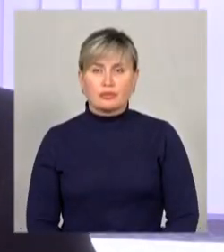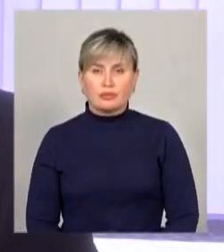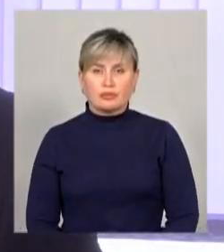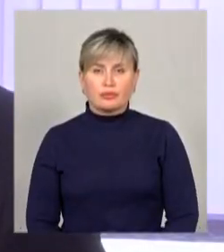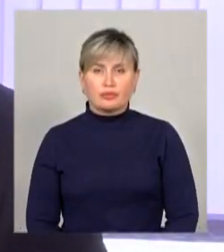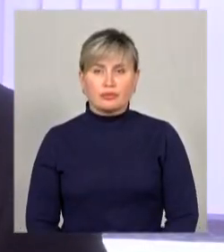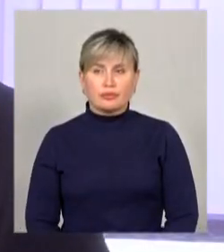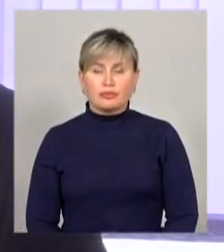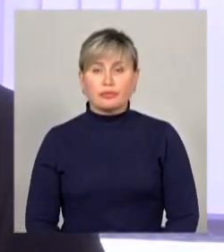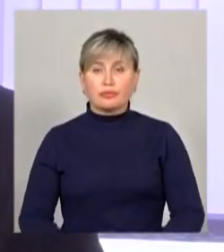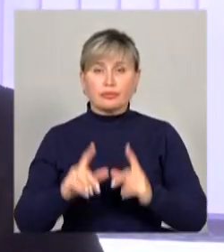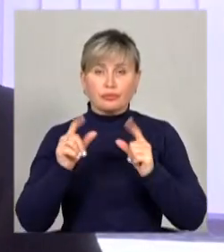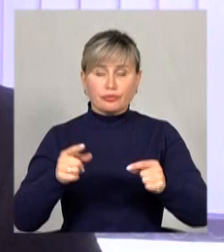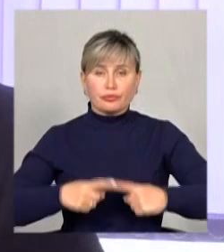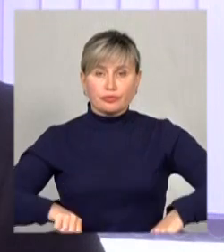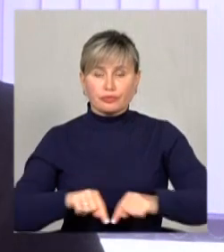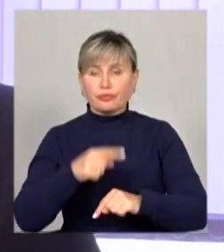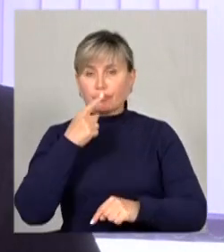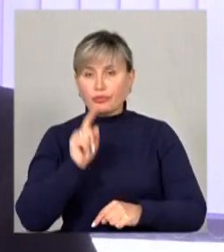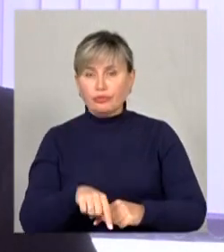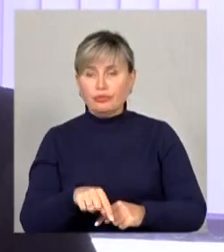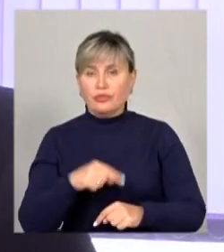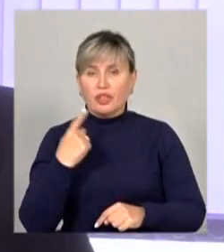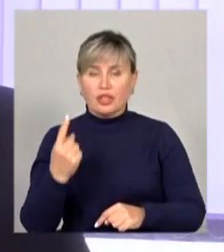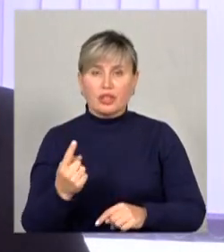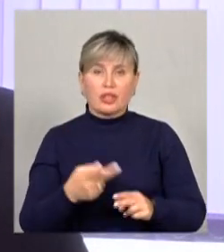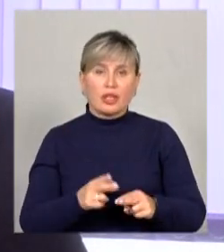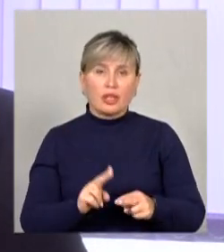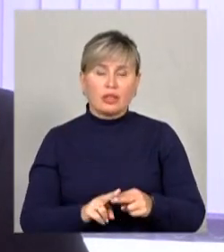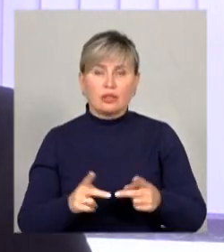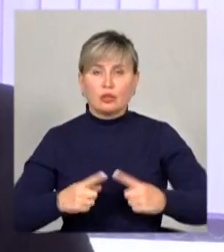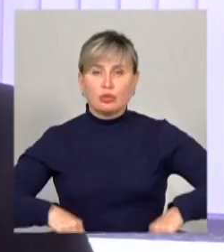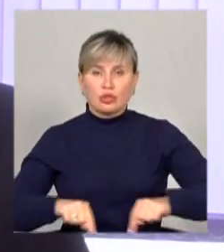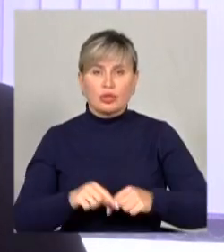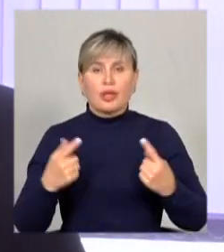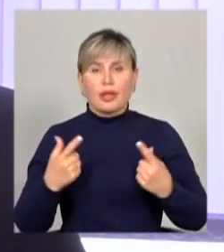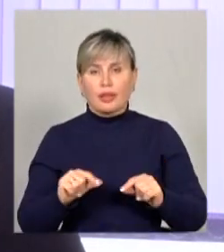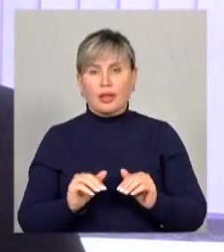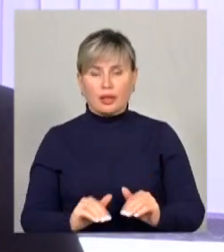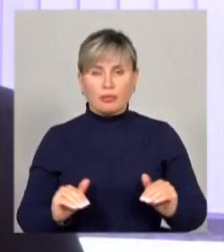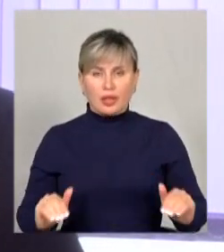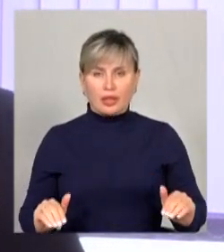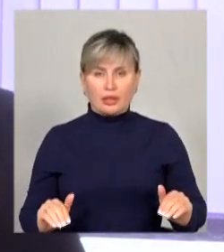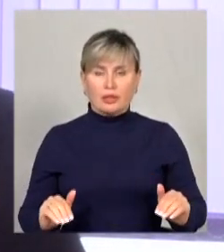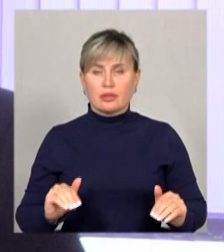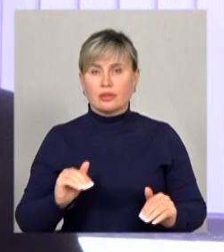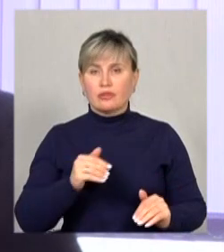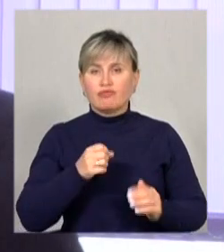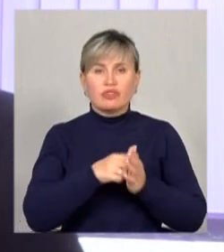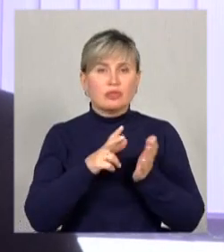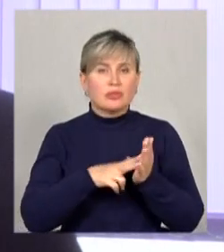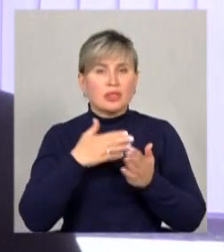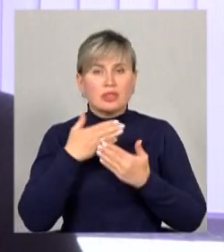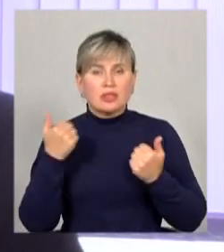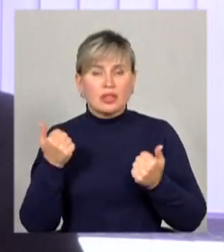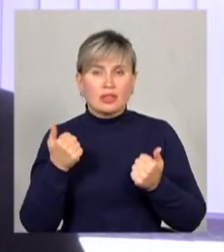Поехали в учреждение номер 11. Это, значит, учреждение, где ребята, дети, несовершеннолетние отбывают